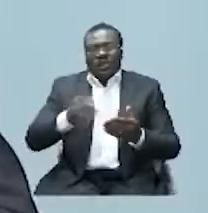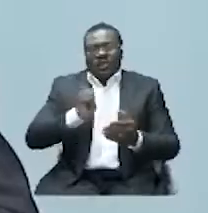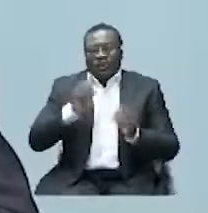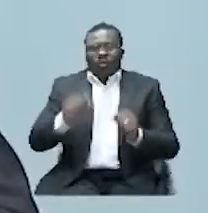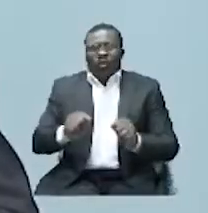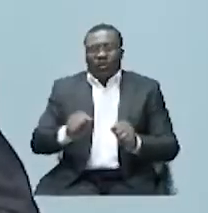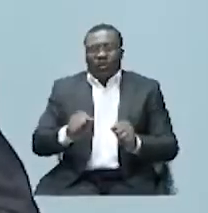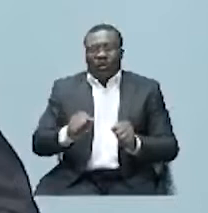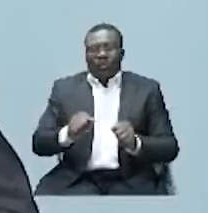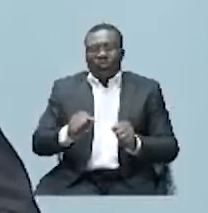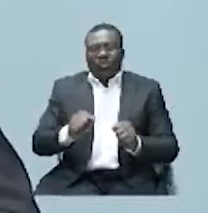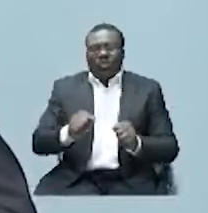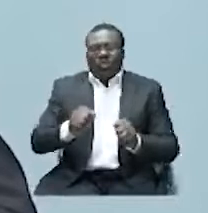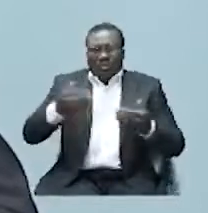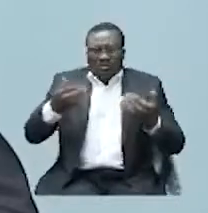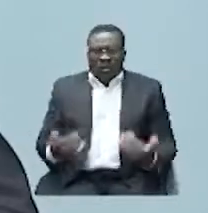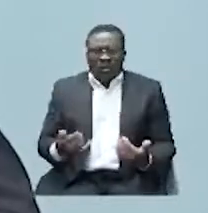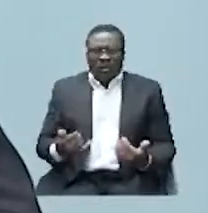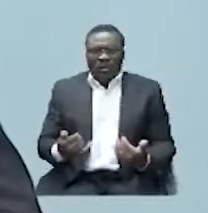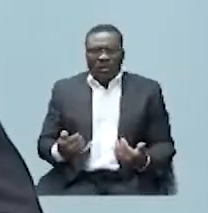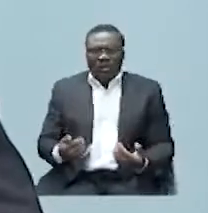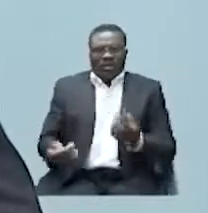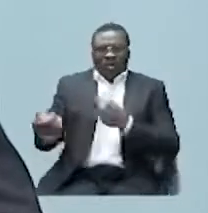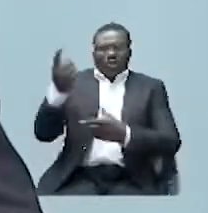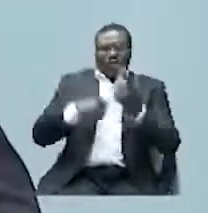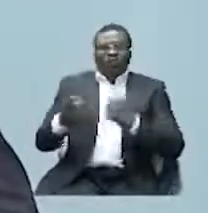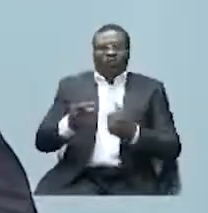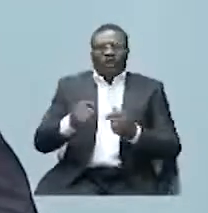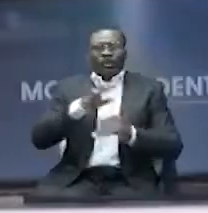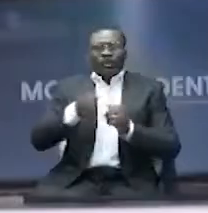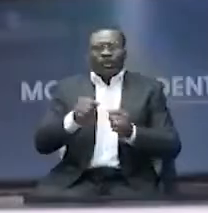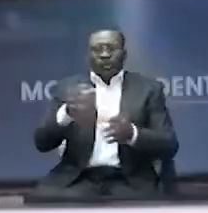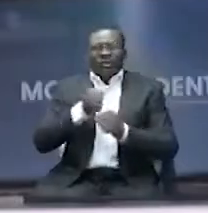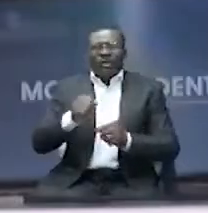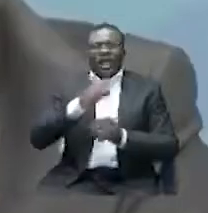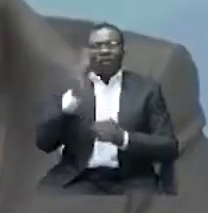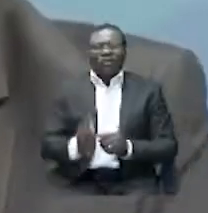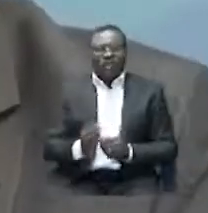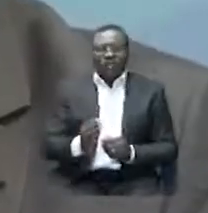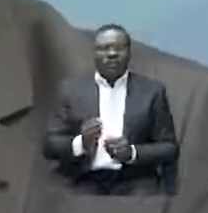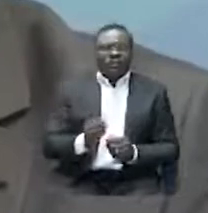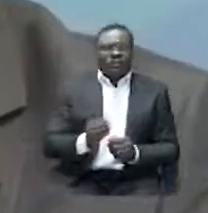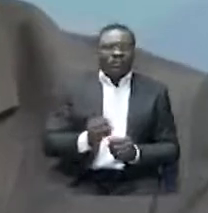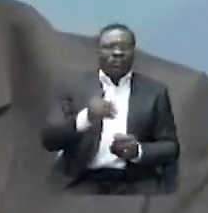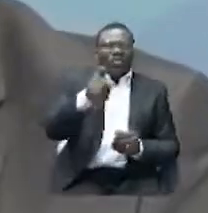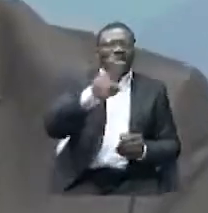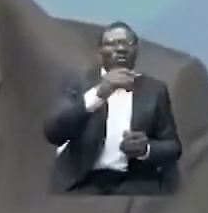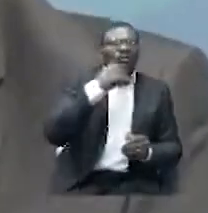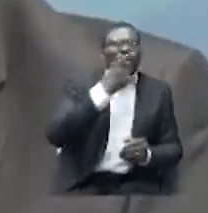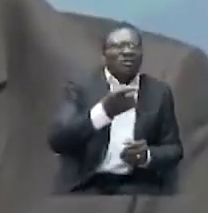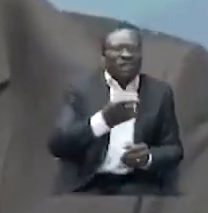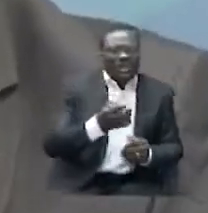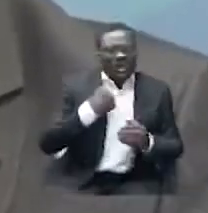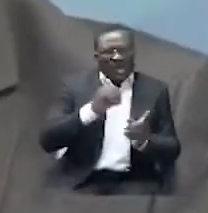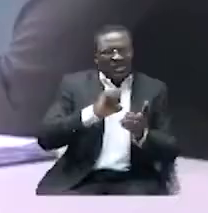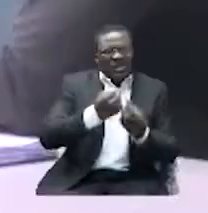peux, présentement, retourner l'ascenseur à mon pays. Mais vous avez décrit tout à l'heure, si on s'en tient à vos propos, une situation de